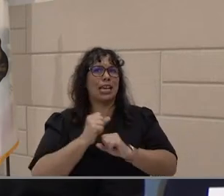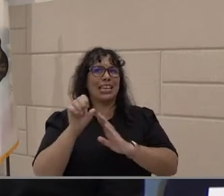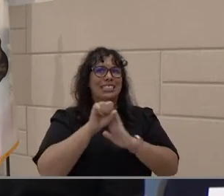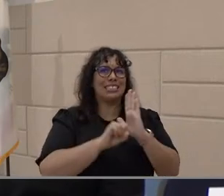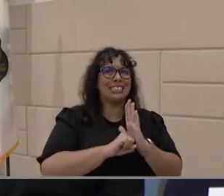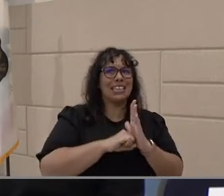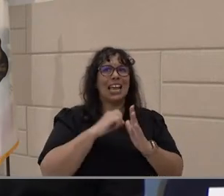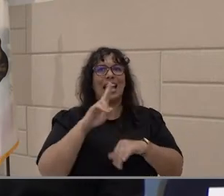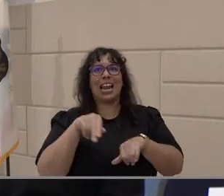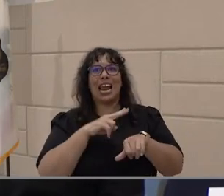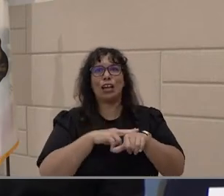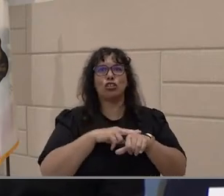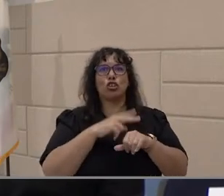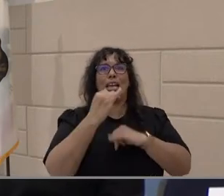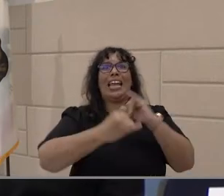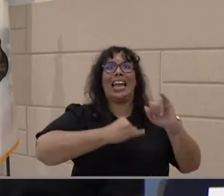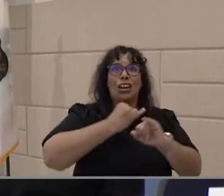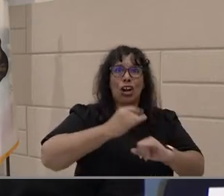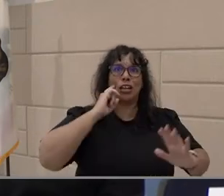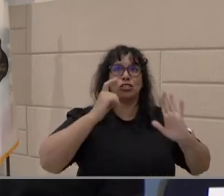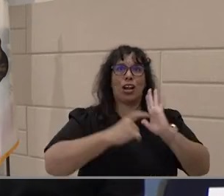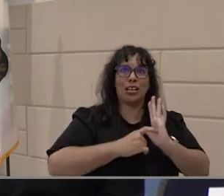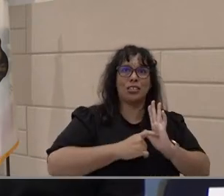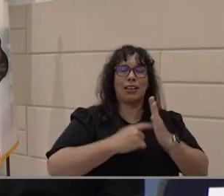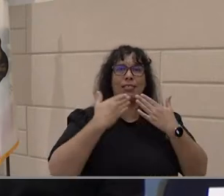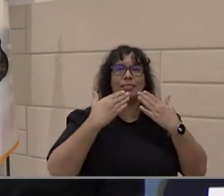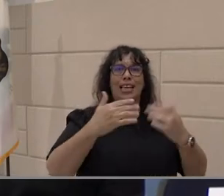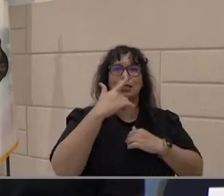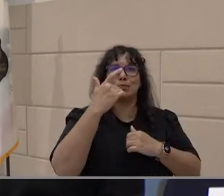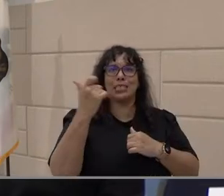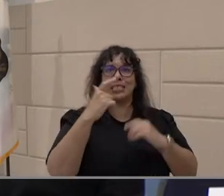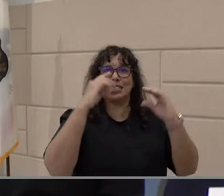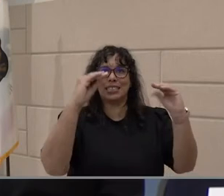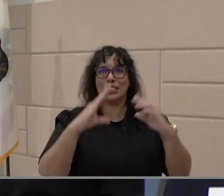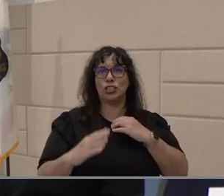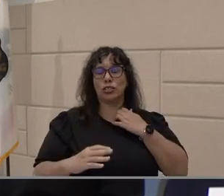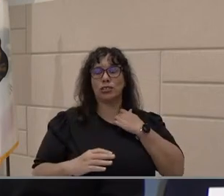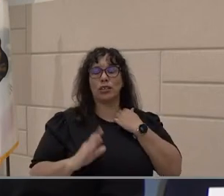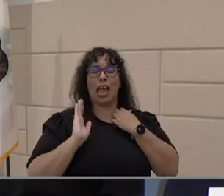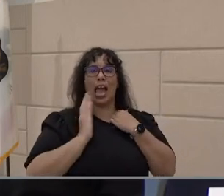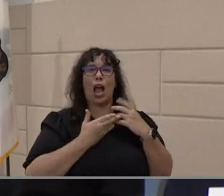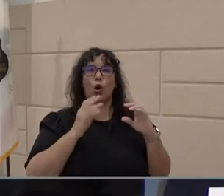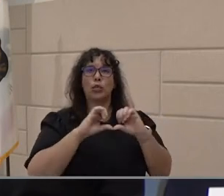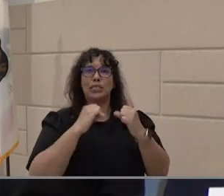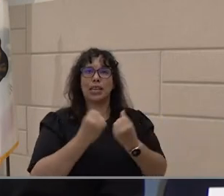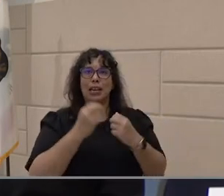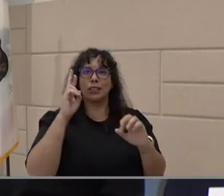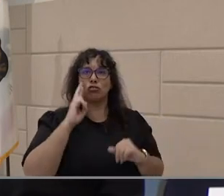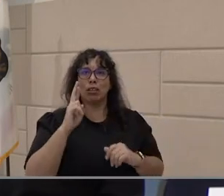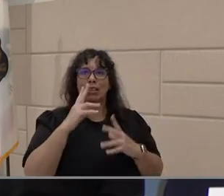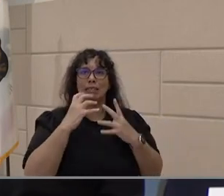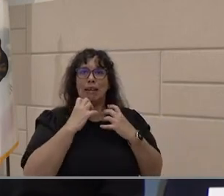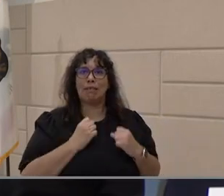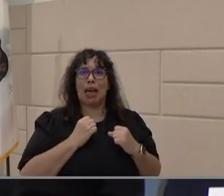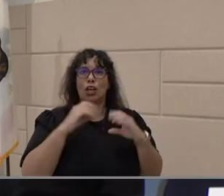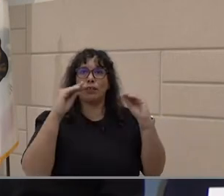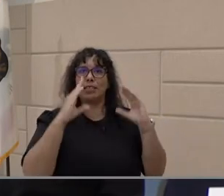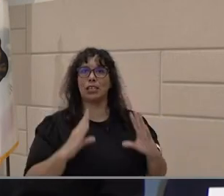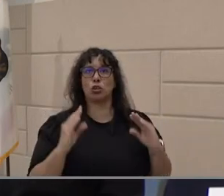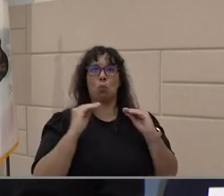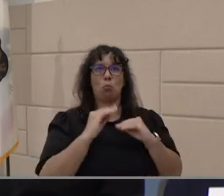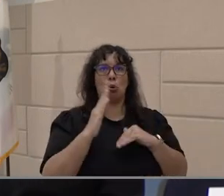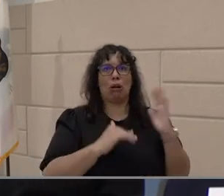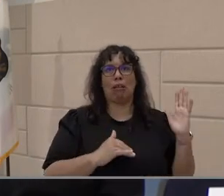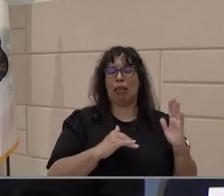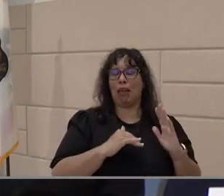district ទីក្រុងឡុងបេតរបស់យើងសូមអរគុណទៅលើបុគ្គលធ្វើការបង្ហាត់ដែលជាគ្រូបង្រៀ